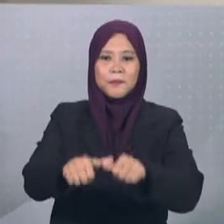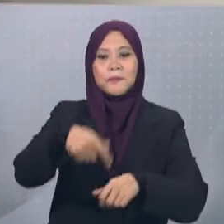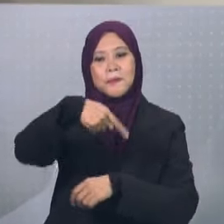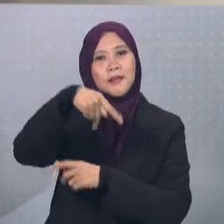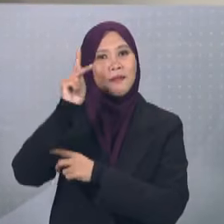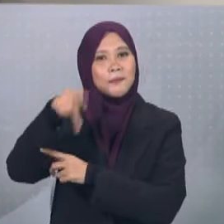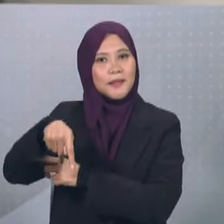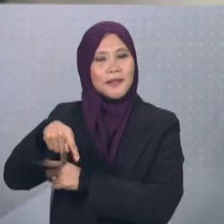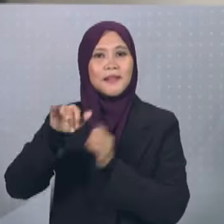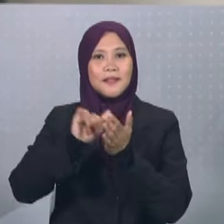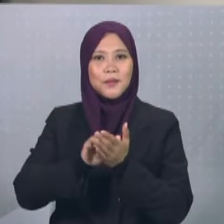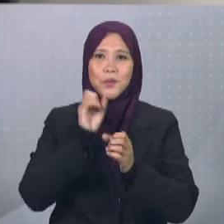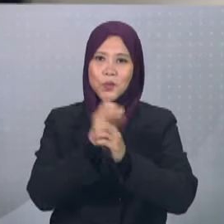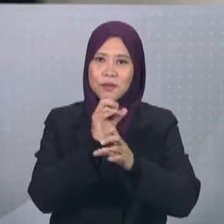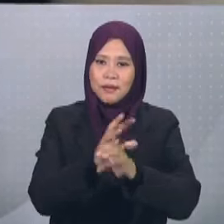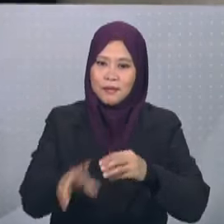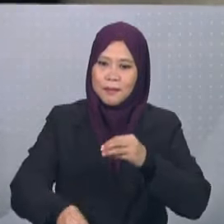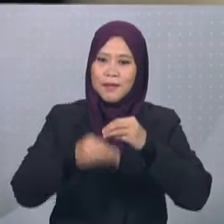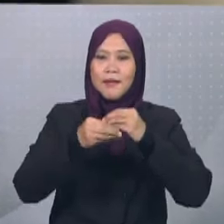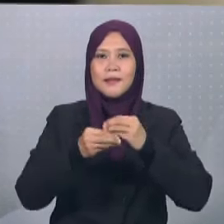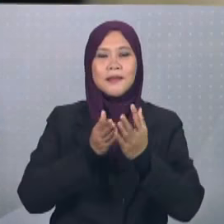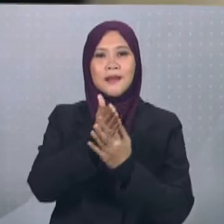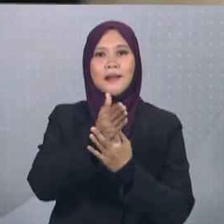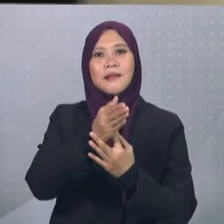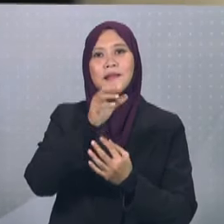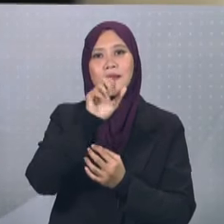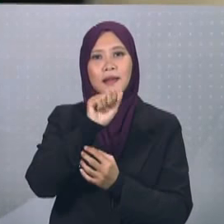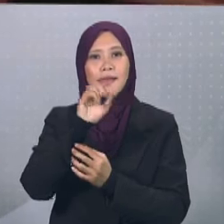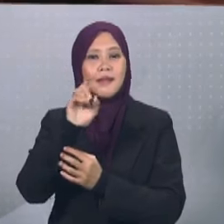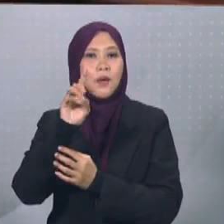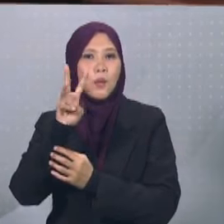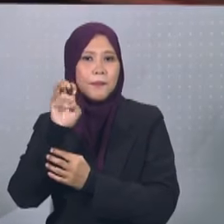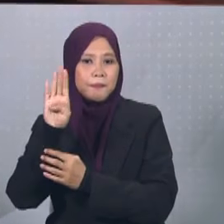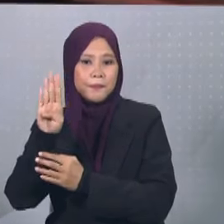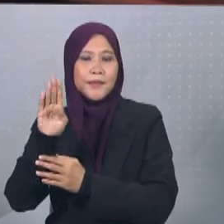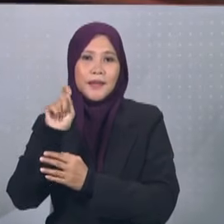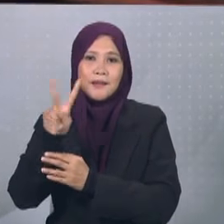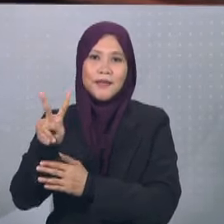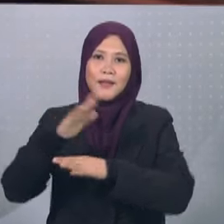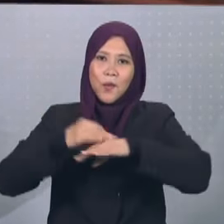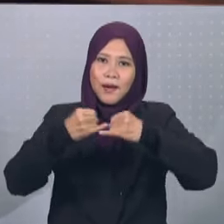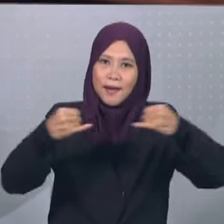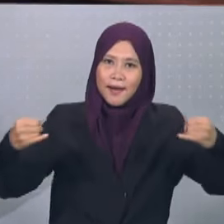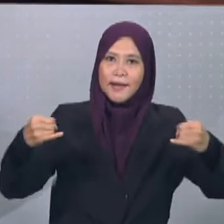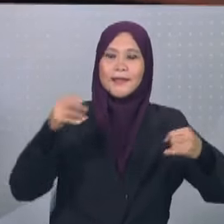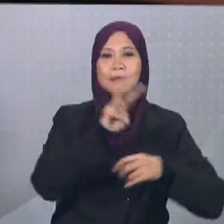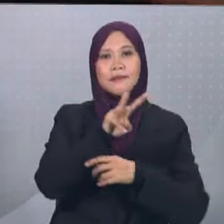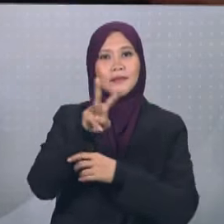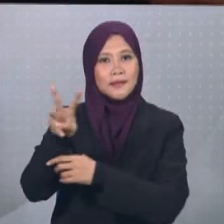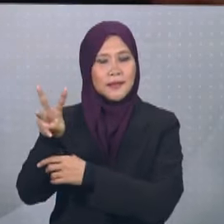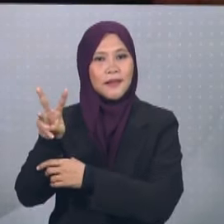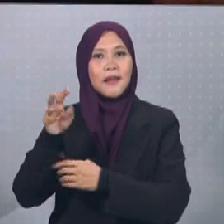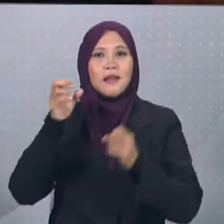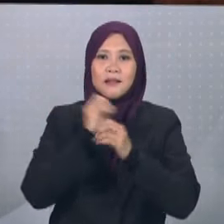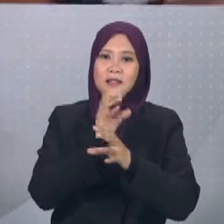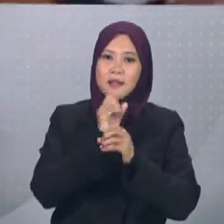PKP. Ia merupakan usaha tambahan kepada siaran EduWeb TV yang dilaksana secara talian di Delaman, Sesawang.